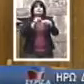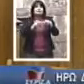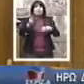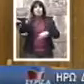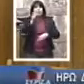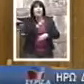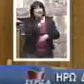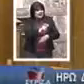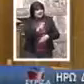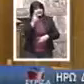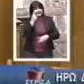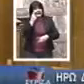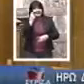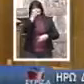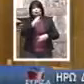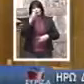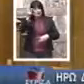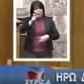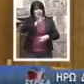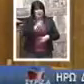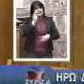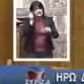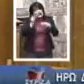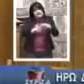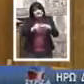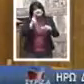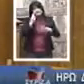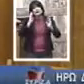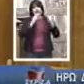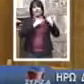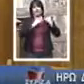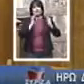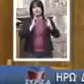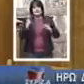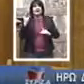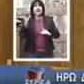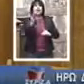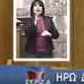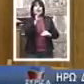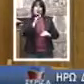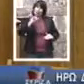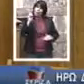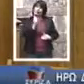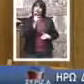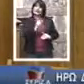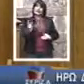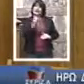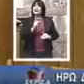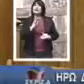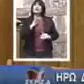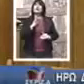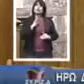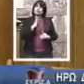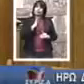κριθεί ο καθένας ατομικά για τη στάση του. Καλούμε και εσάς, και καλούμε και όλη την κοινωνία, άλλη μια μειοψηφία για εσάς,